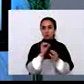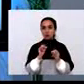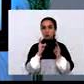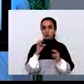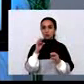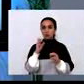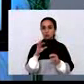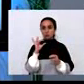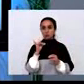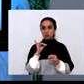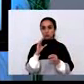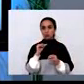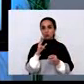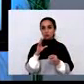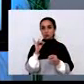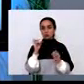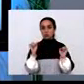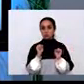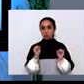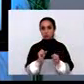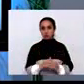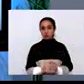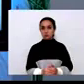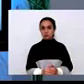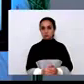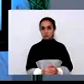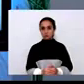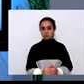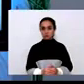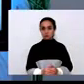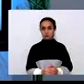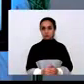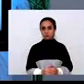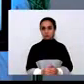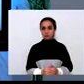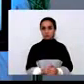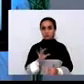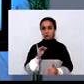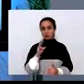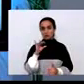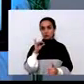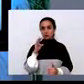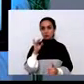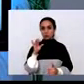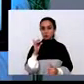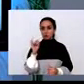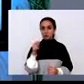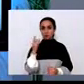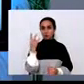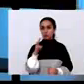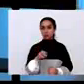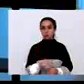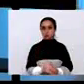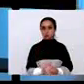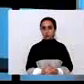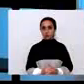как летом, так и зимой. При одиночных союзах или, либо, запятая не нужна.